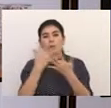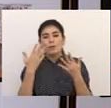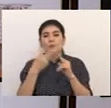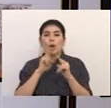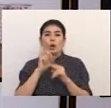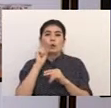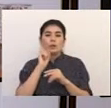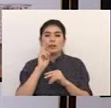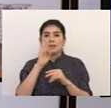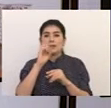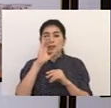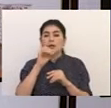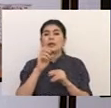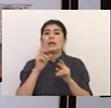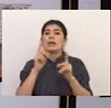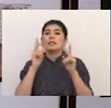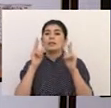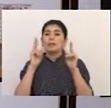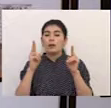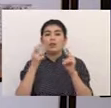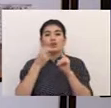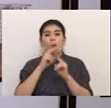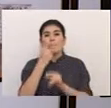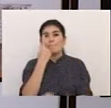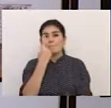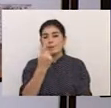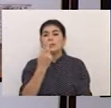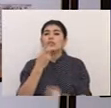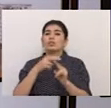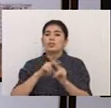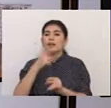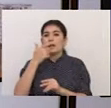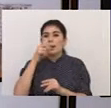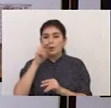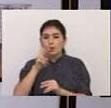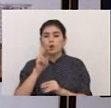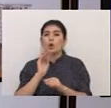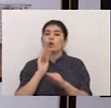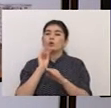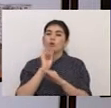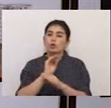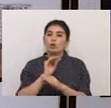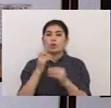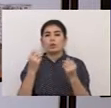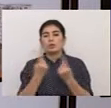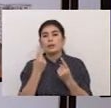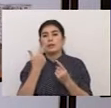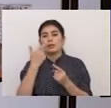shinam so'zlari kesim, lekin kesimlik belgisi bitta. Siz gapni qo'shma yoki sodda